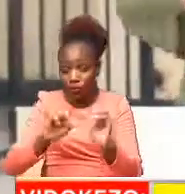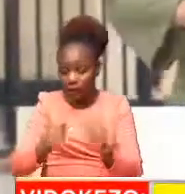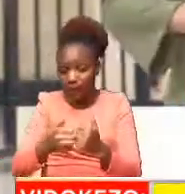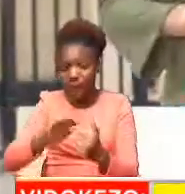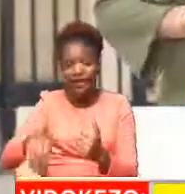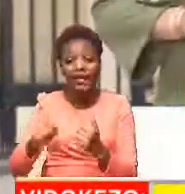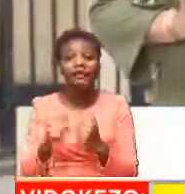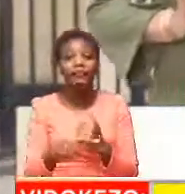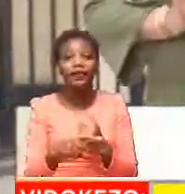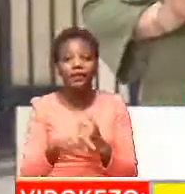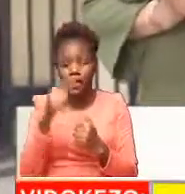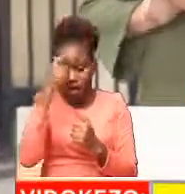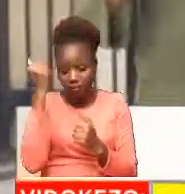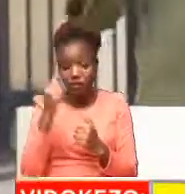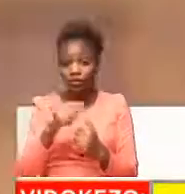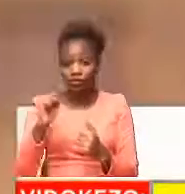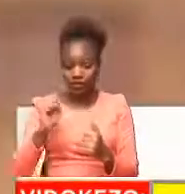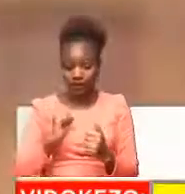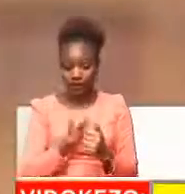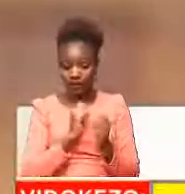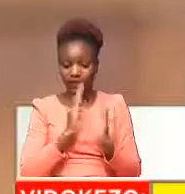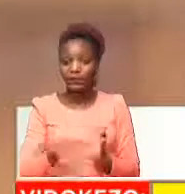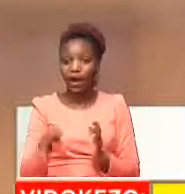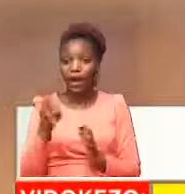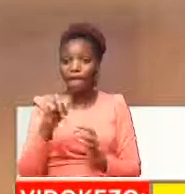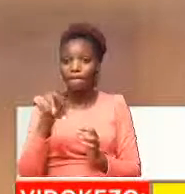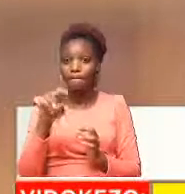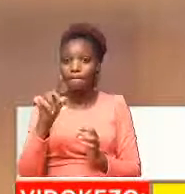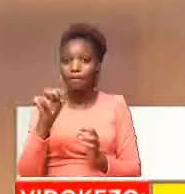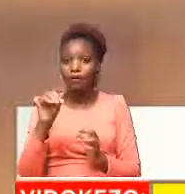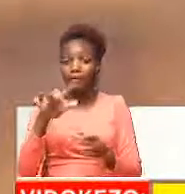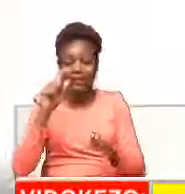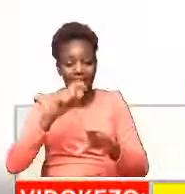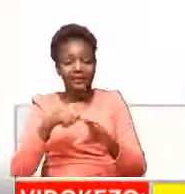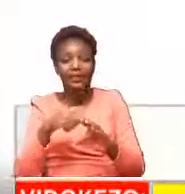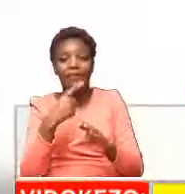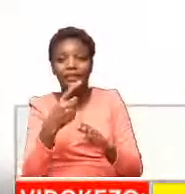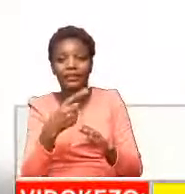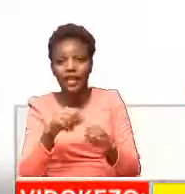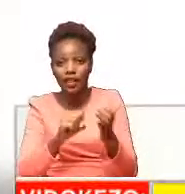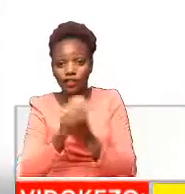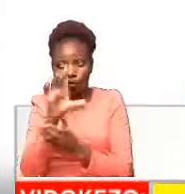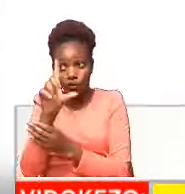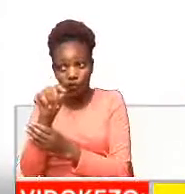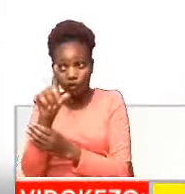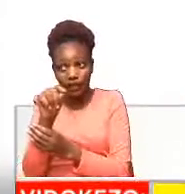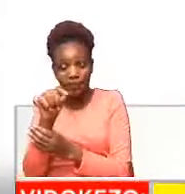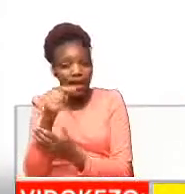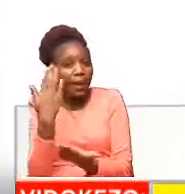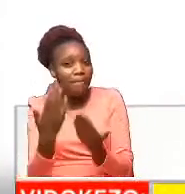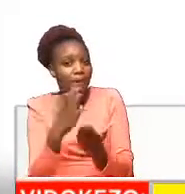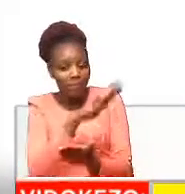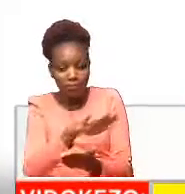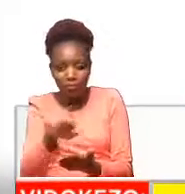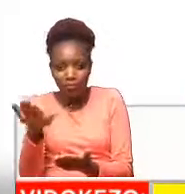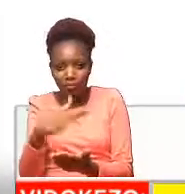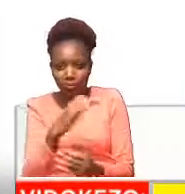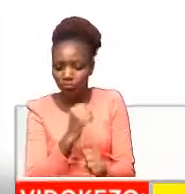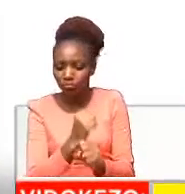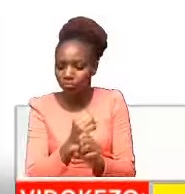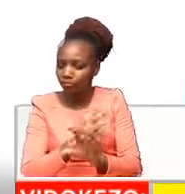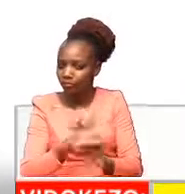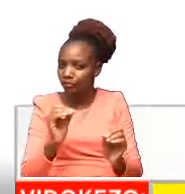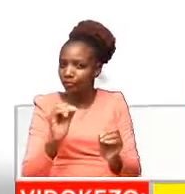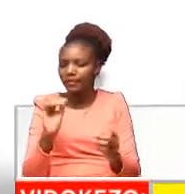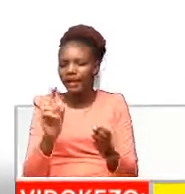kiongozi wa wengi katika bunge la Seneti Kipchumba Murkomen alipokariri kwenye mtandao wake wa Twitter kuwa bunge limelala. Na